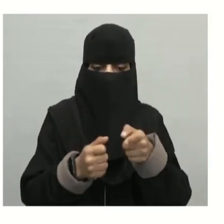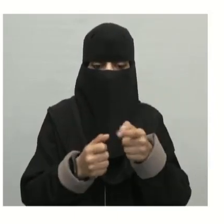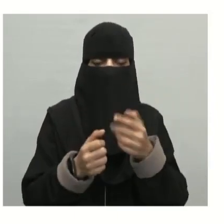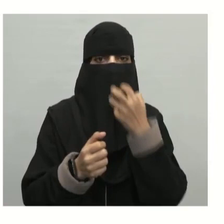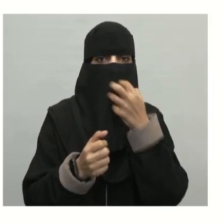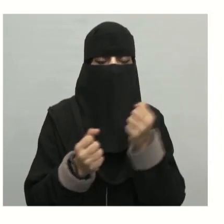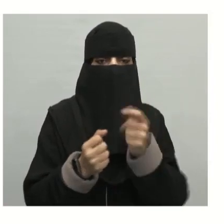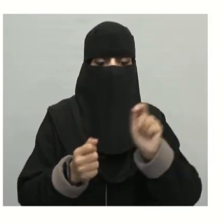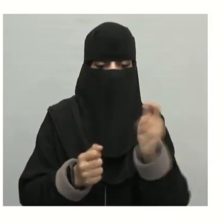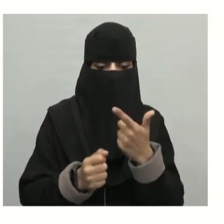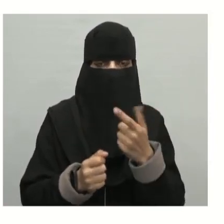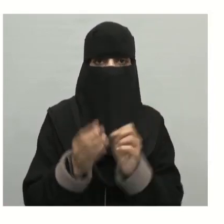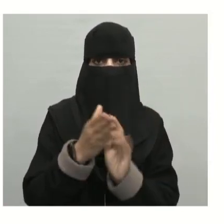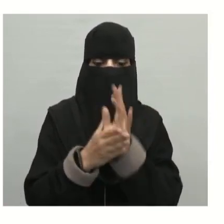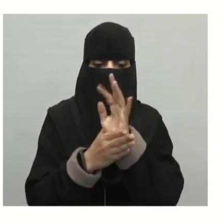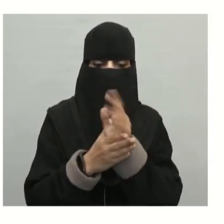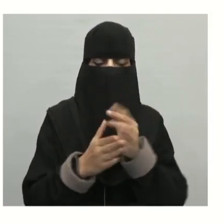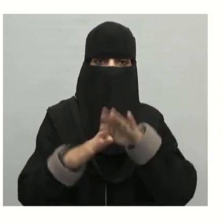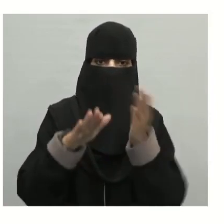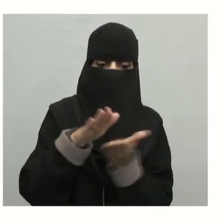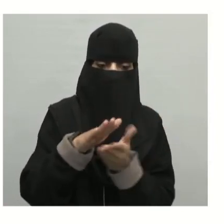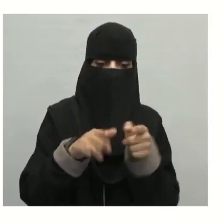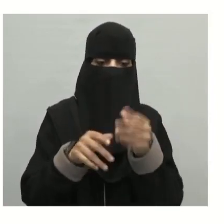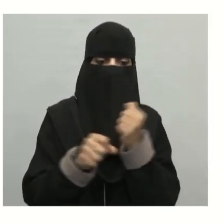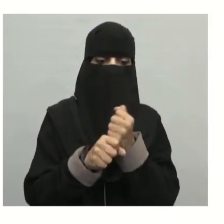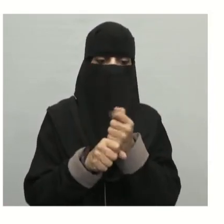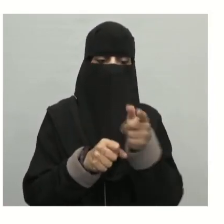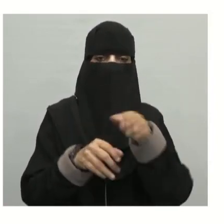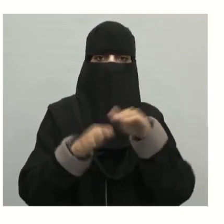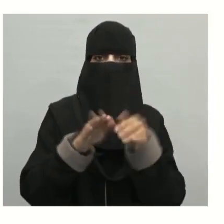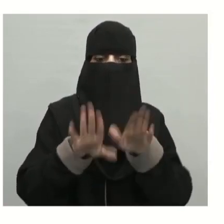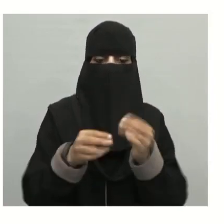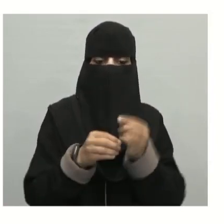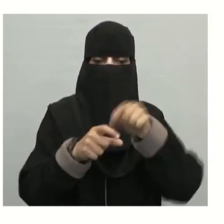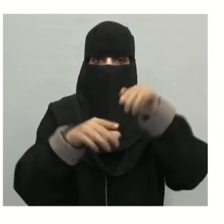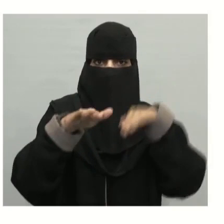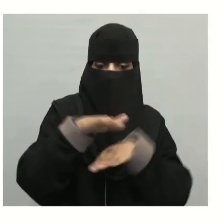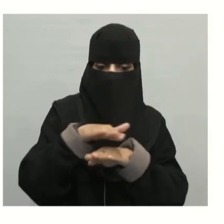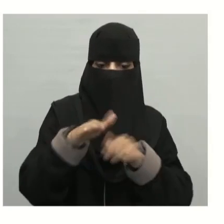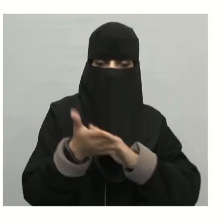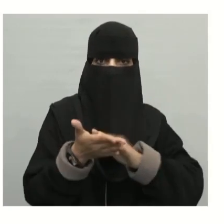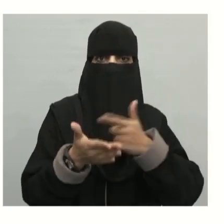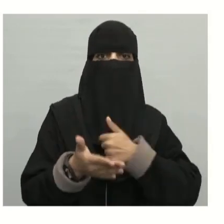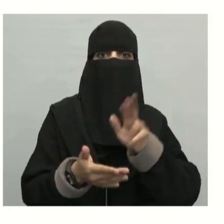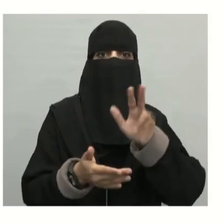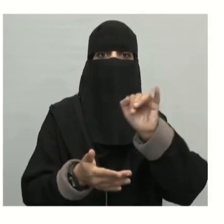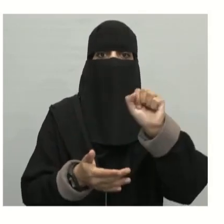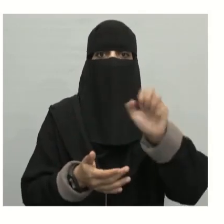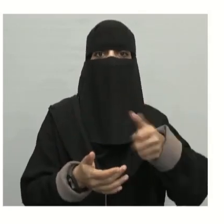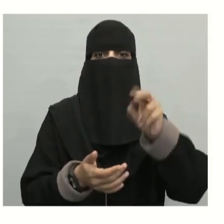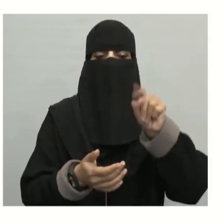او التبخر او الترسيب بالنسبه للتبريد البطيء للصهير الصخري الموجود في باطل الارض والمسمى